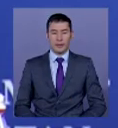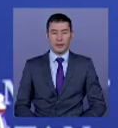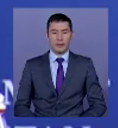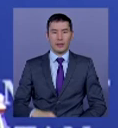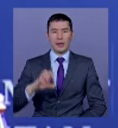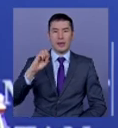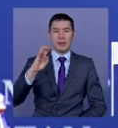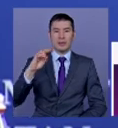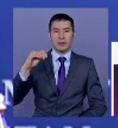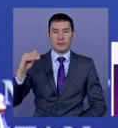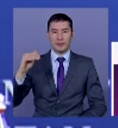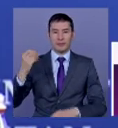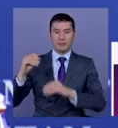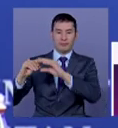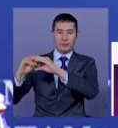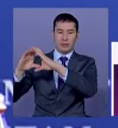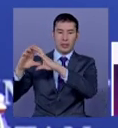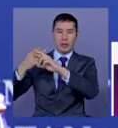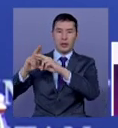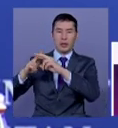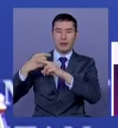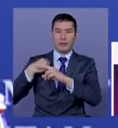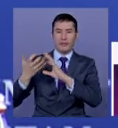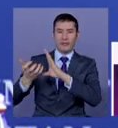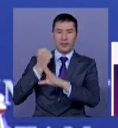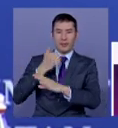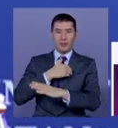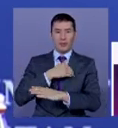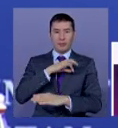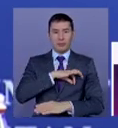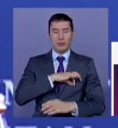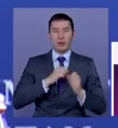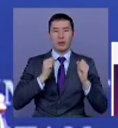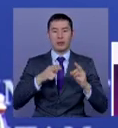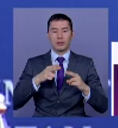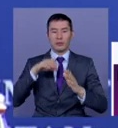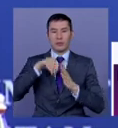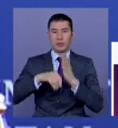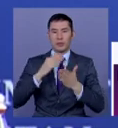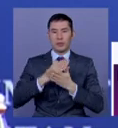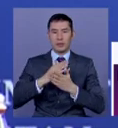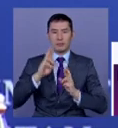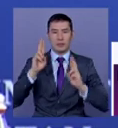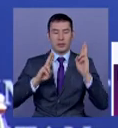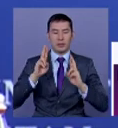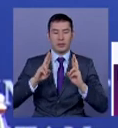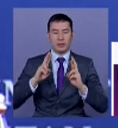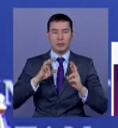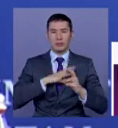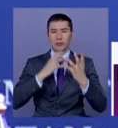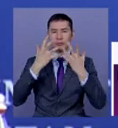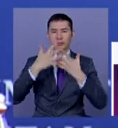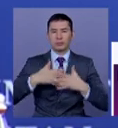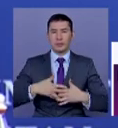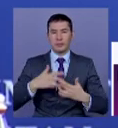Зейнетақы шотындағы қаражатты қолдану салымшының жинаған соммасына байланысты болмақ. Бекітілген норма бар. Сәйкесінше есепті жүргізіп көрдік.